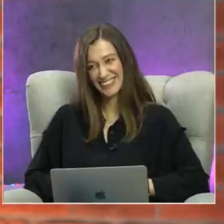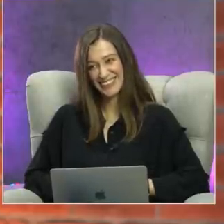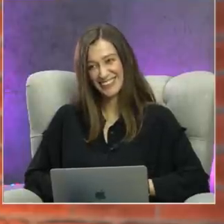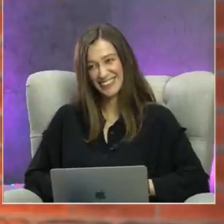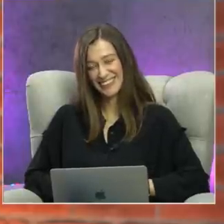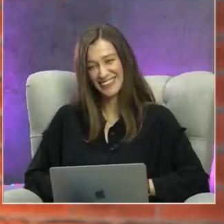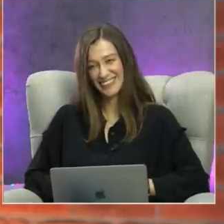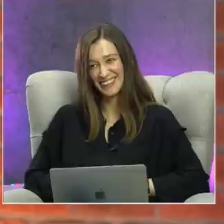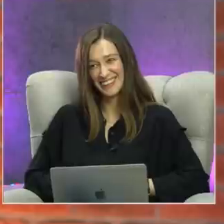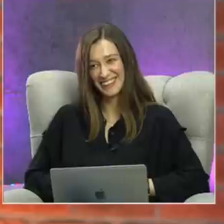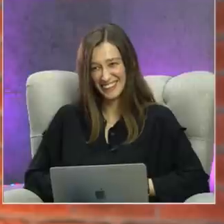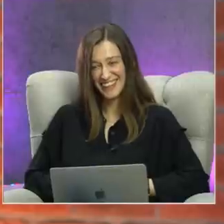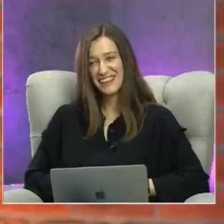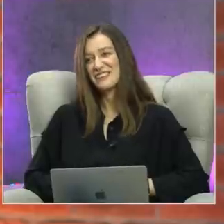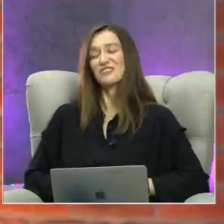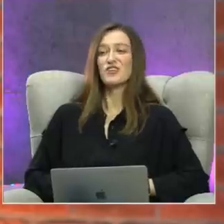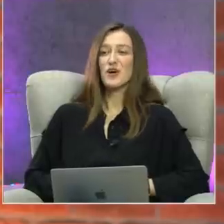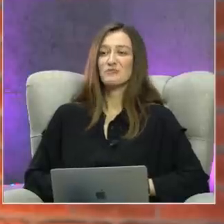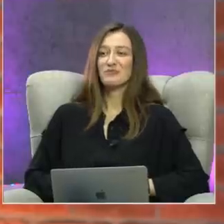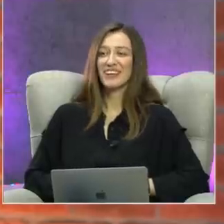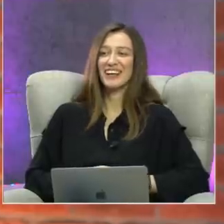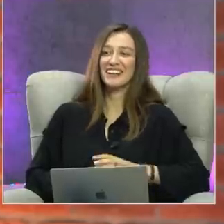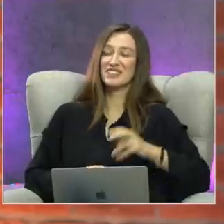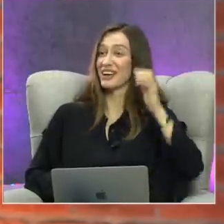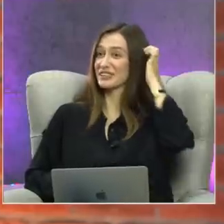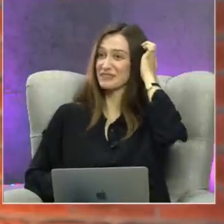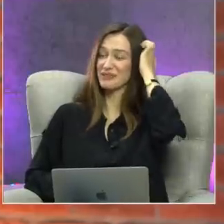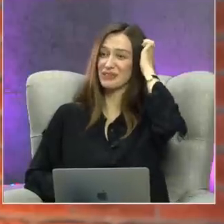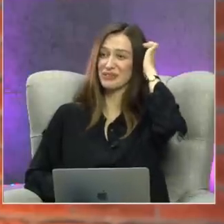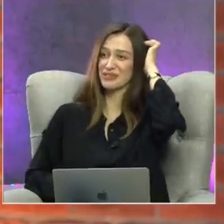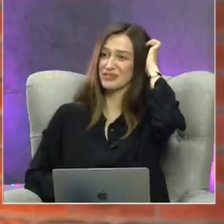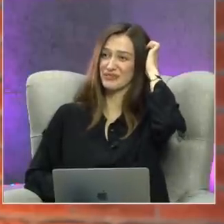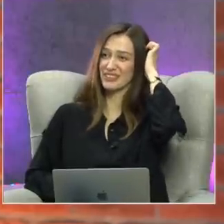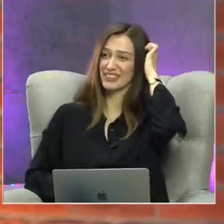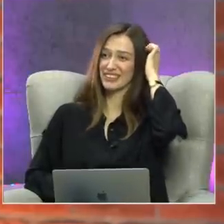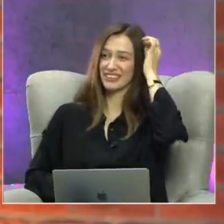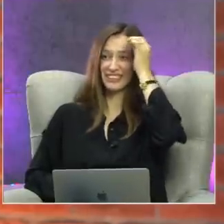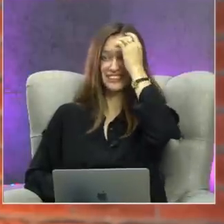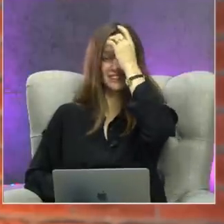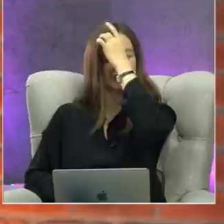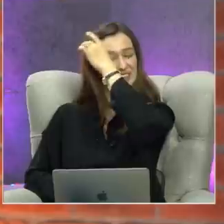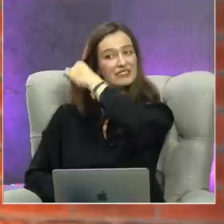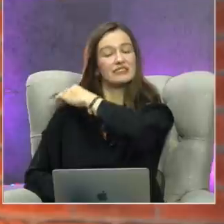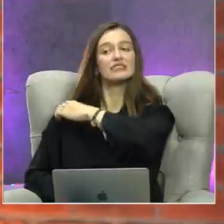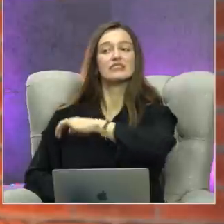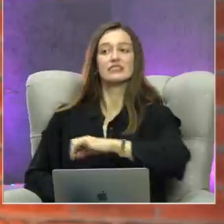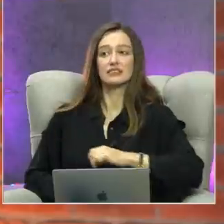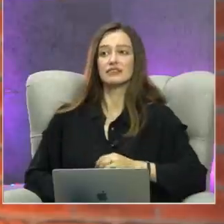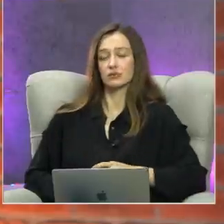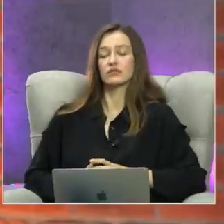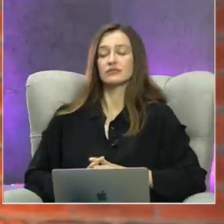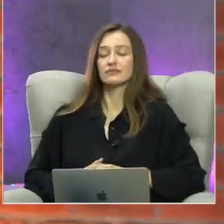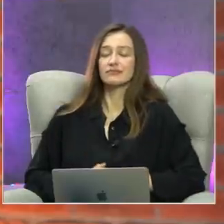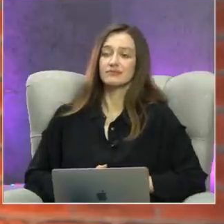düşünürü Tarkan da buradan sevgili. Nereden geldi aklına? Çağrışım böyle bir şey hocam. Tarkan özlemişim. Yalnız Tarkan gerçekten iyi müzisyen